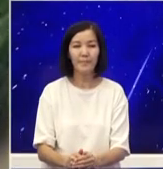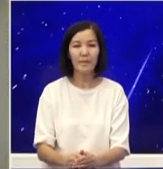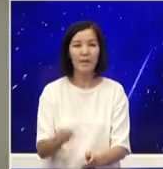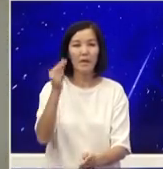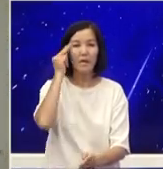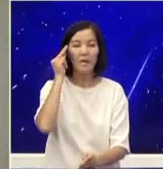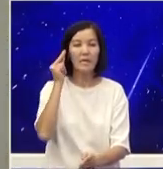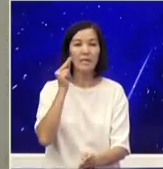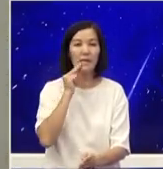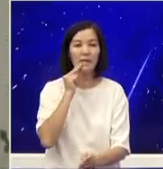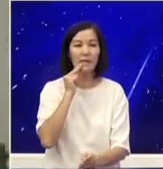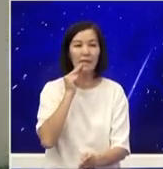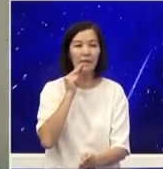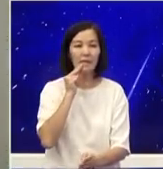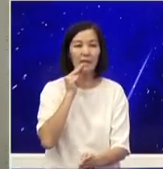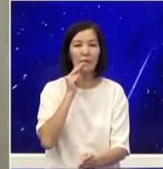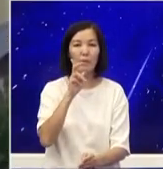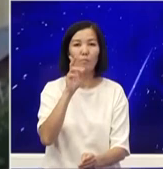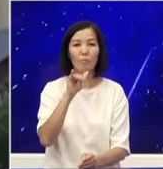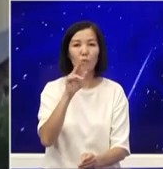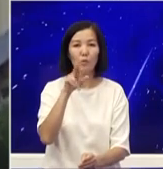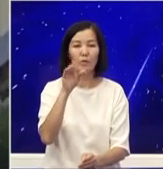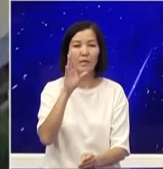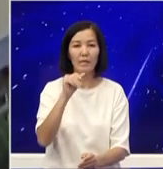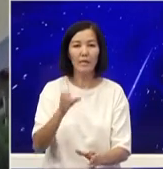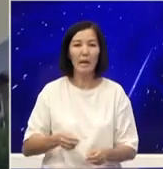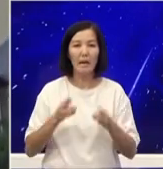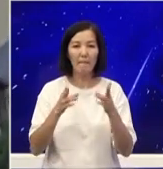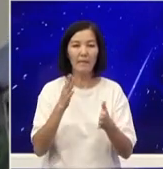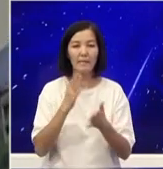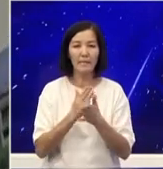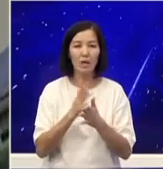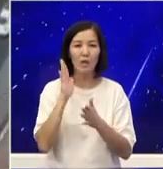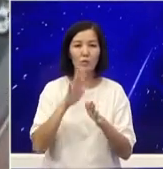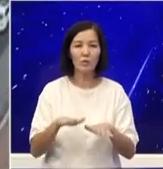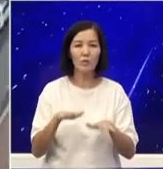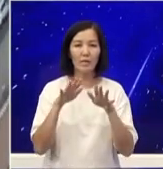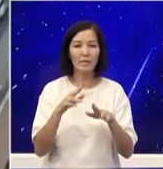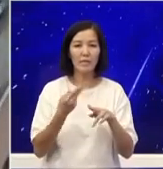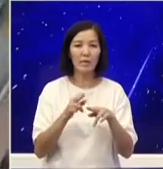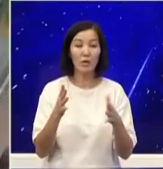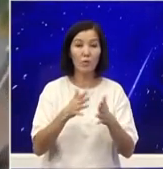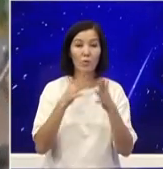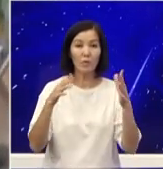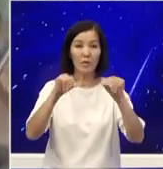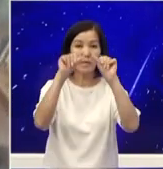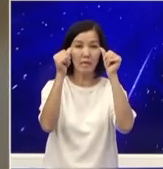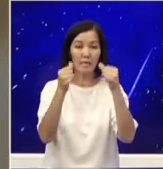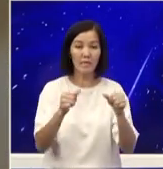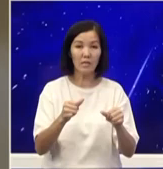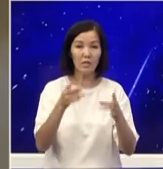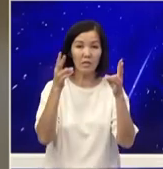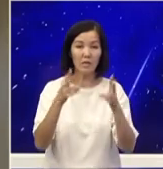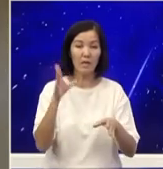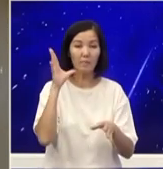Қытайдағы Будданың алып мүсініне қауіп төнді. Сычуан провинциясындағы тасқын салдарынан ең үлкен ескерткішке зақым келуі